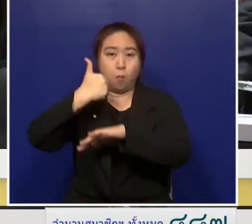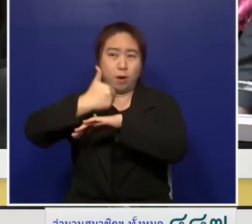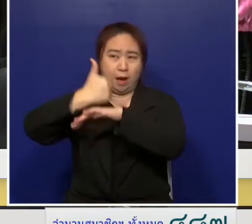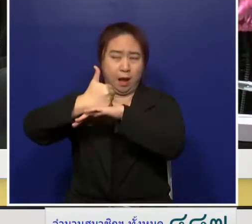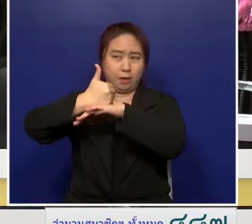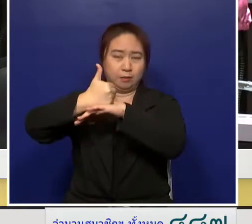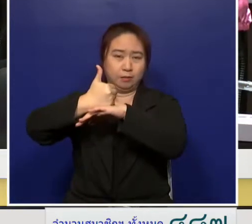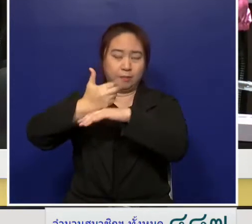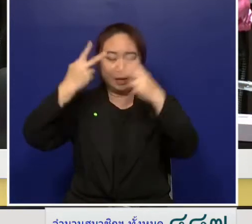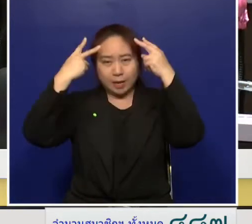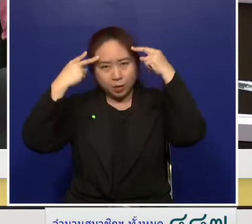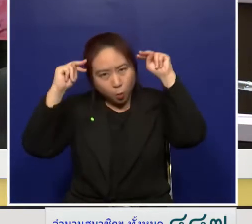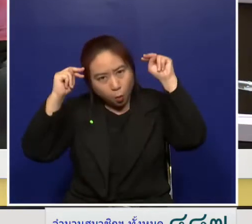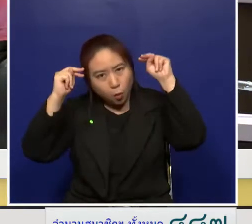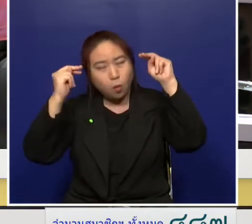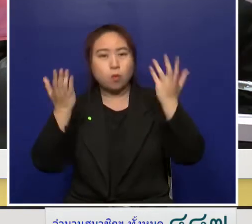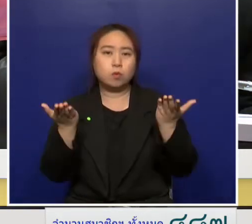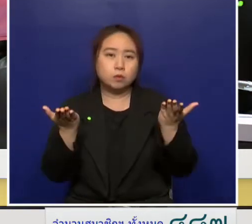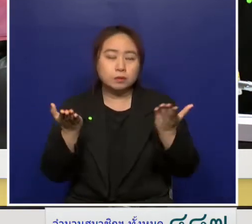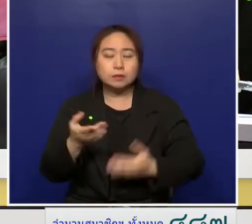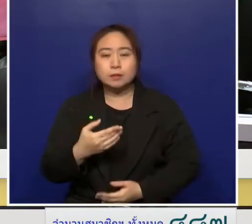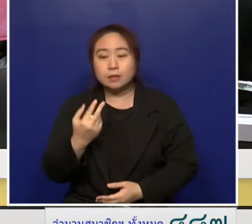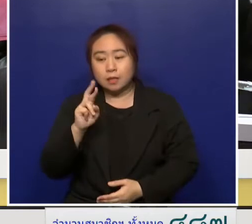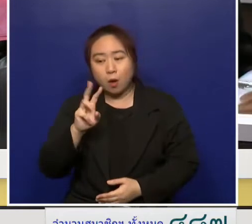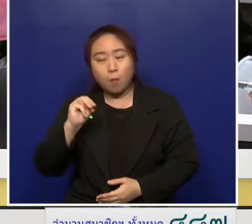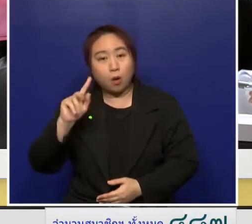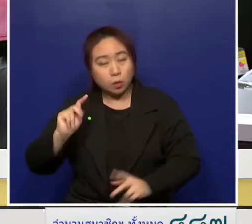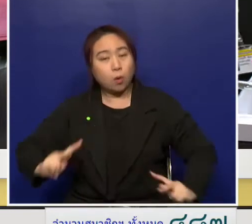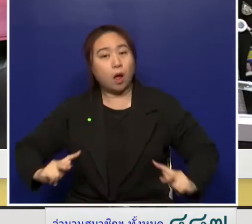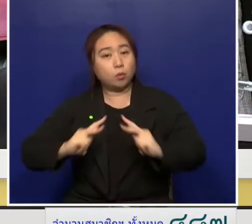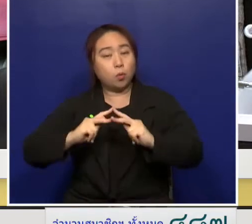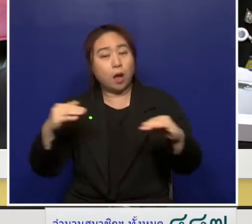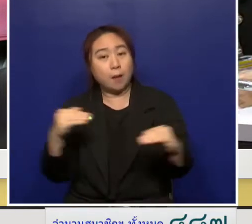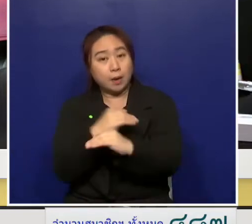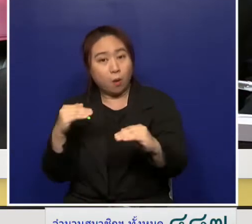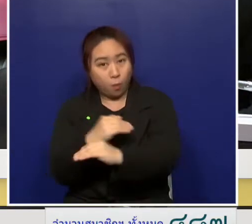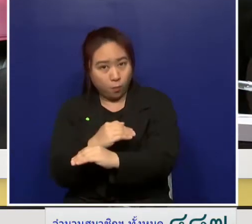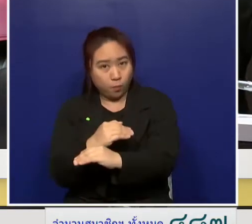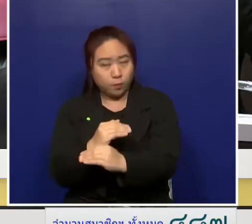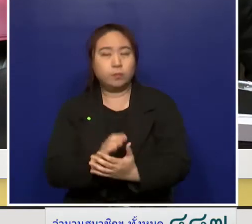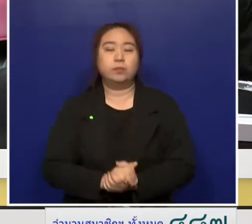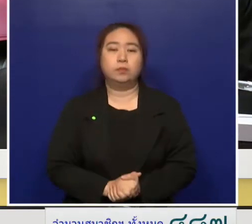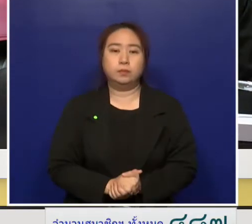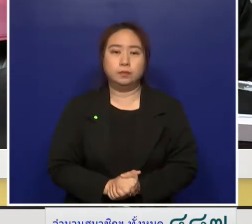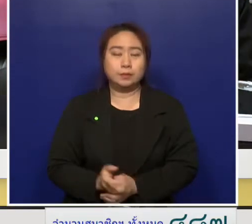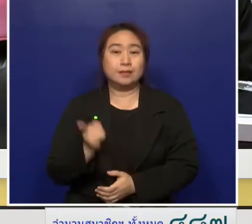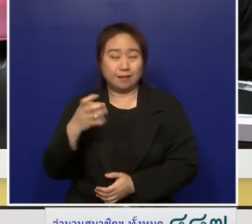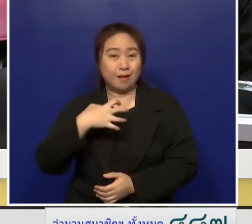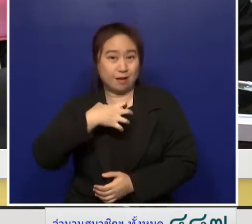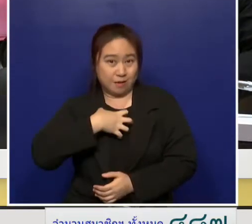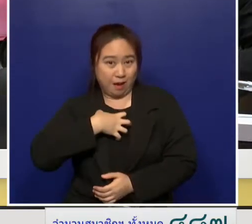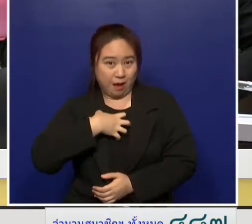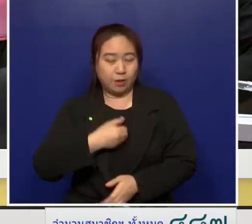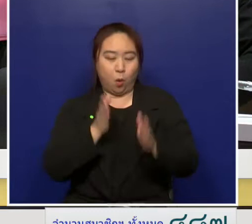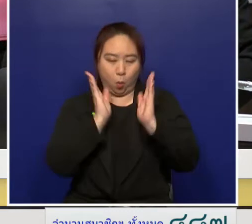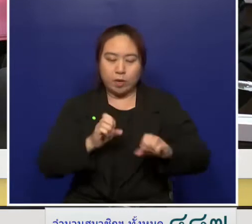สุด ไม่วจะเปนายครรมுตรี หรือรัcorฬ seriousnessท่านอยากให้คนที่ขั